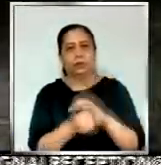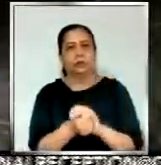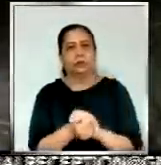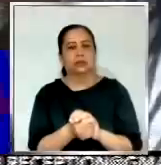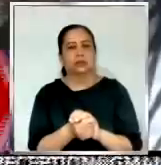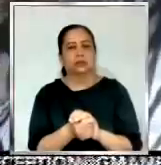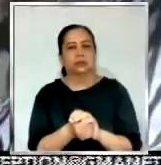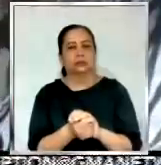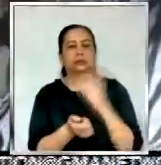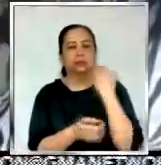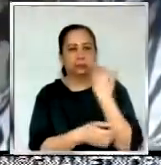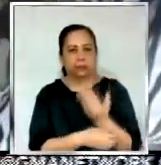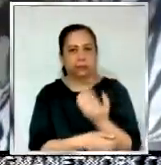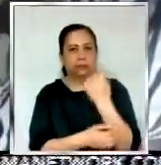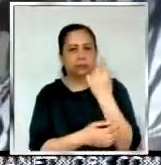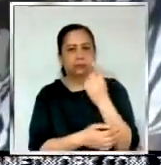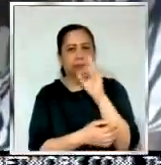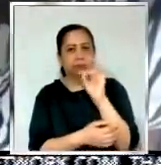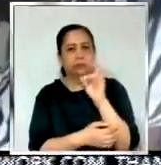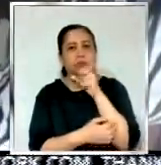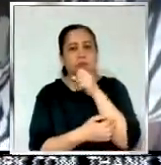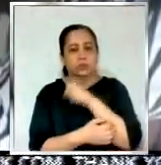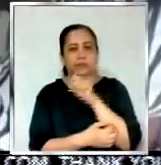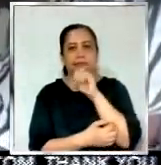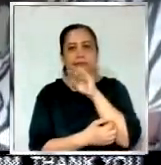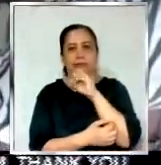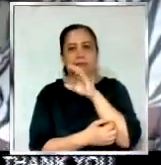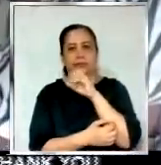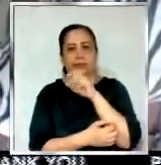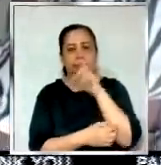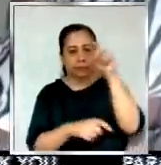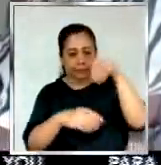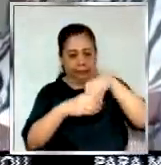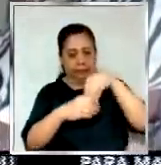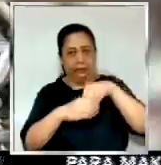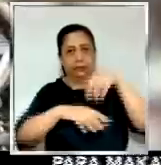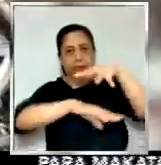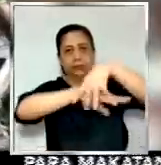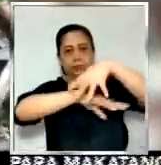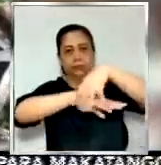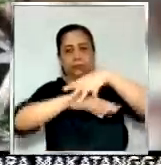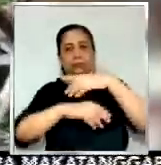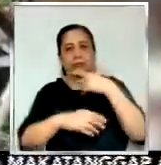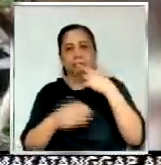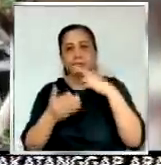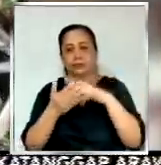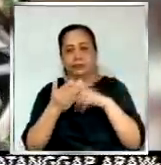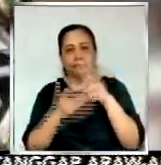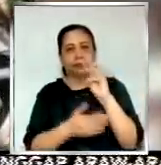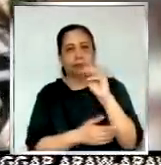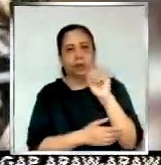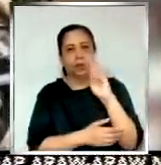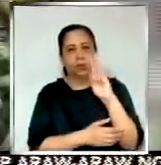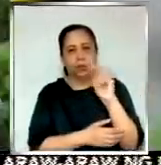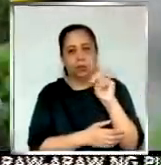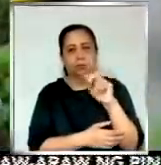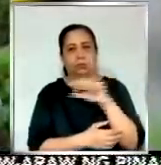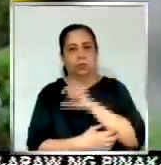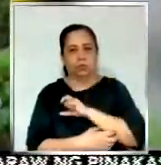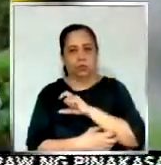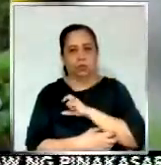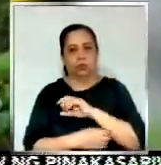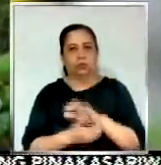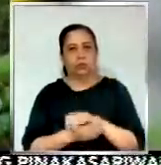Patay ang isang 70 years old na lola na nasa loob ng kubo ayon sa ulat ng Mauban Police at QPPO. Ang kanyang